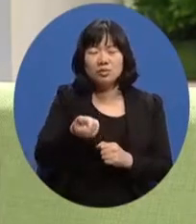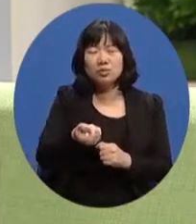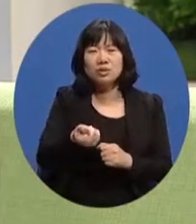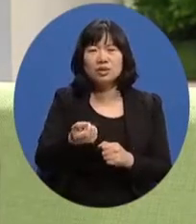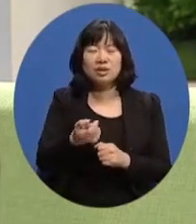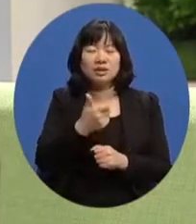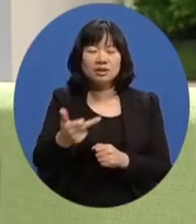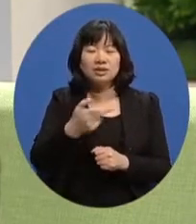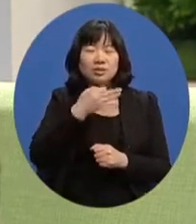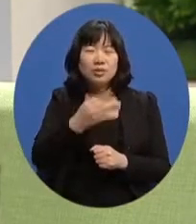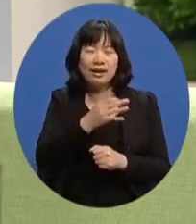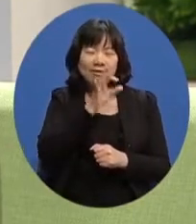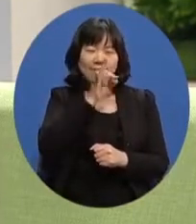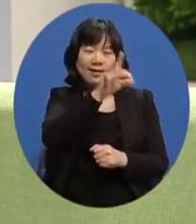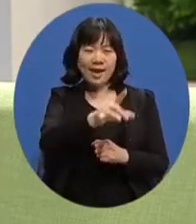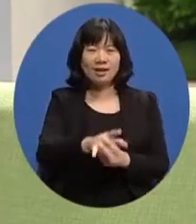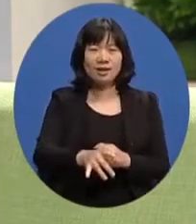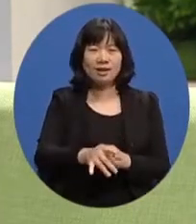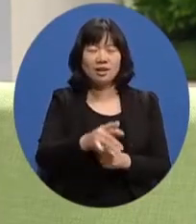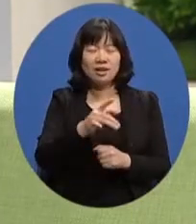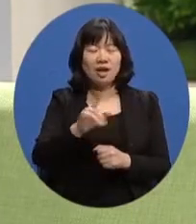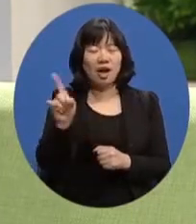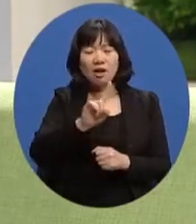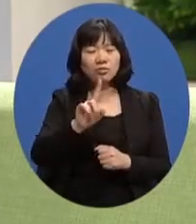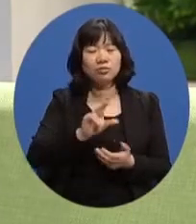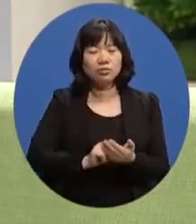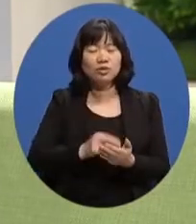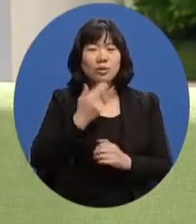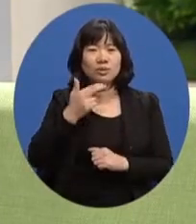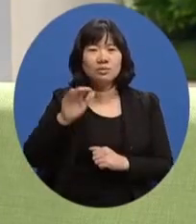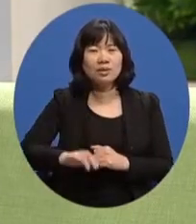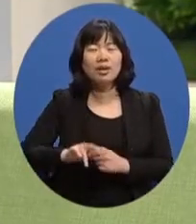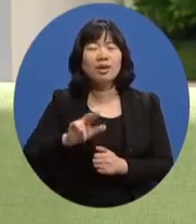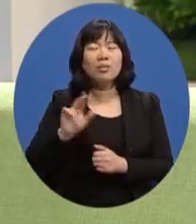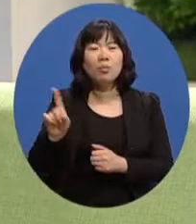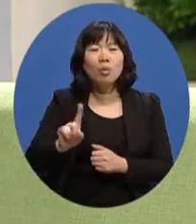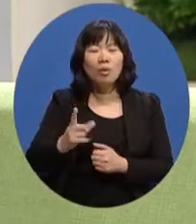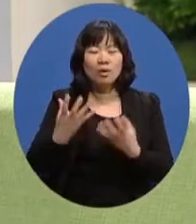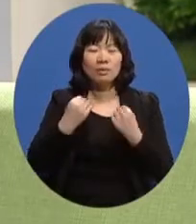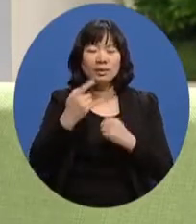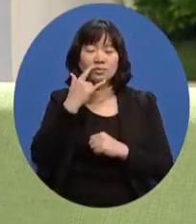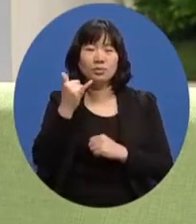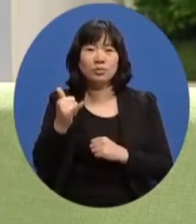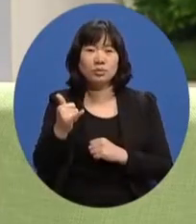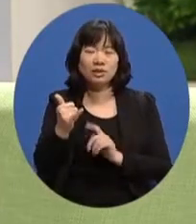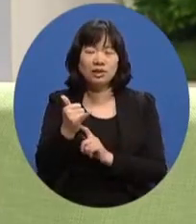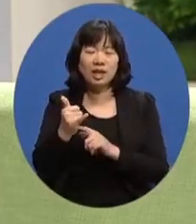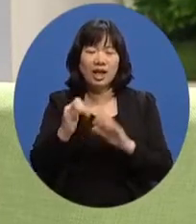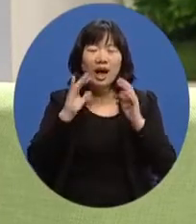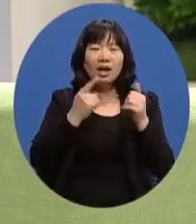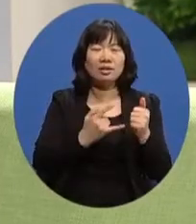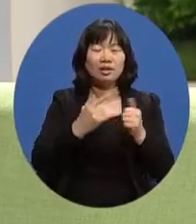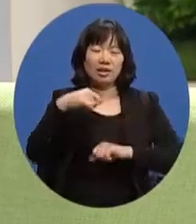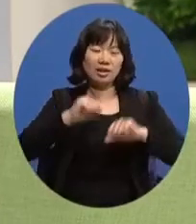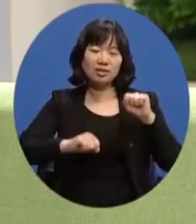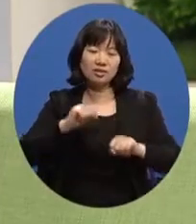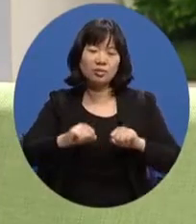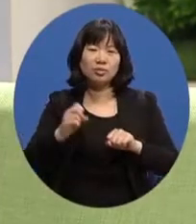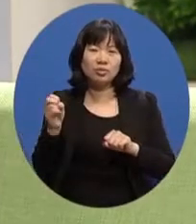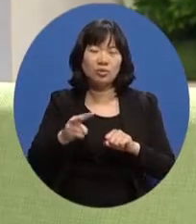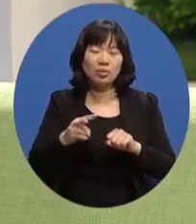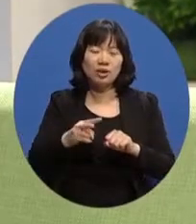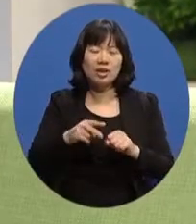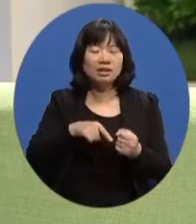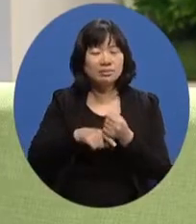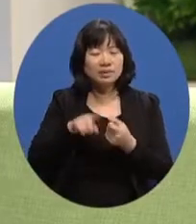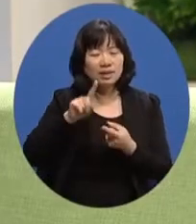약간은 조금 큰 소리로 안 되이노 이렇게 하는 거 아무 상관 없는데요. 문제는 많은 부모님들이 아이의 행동 이나